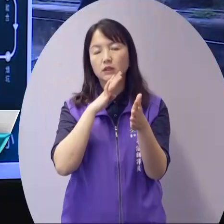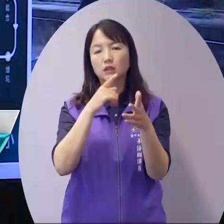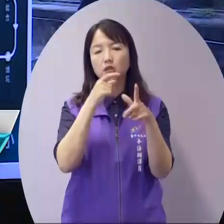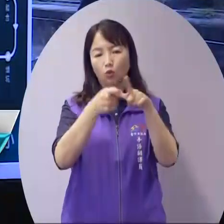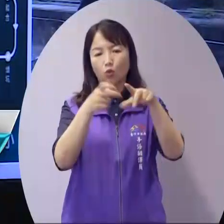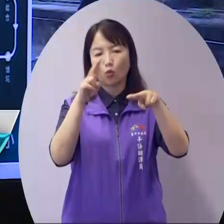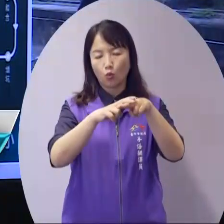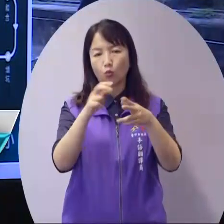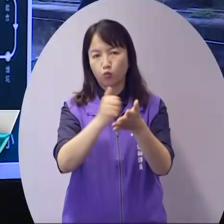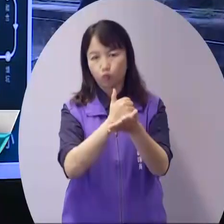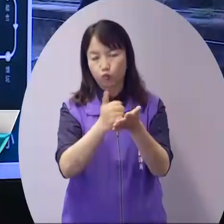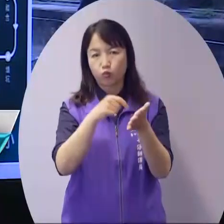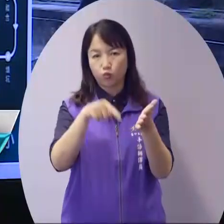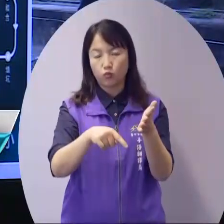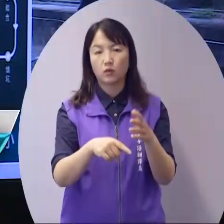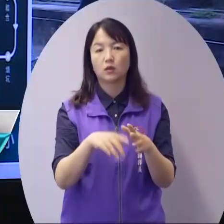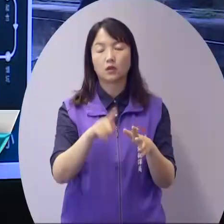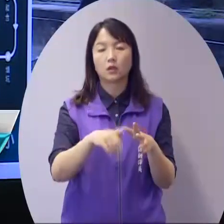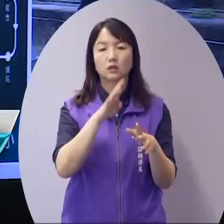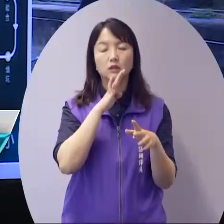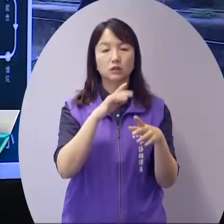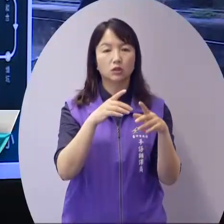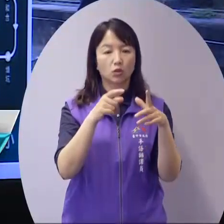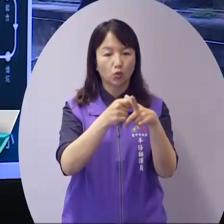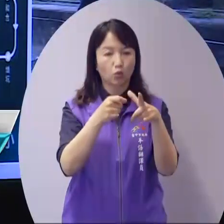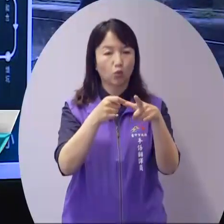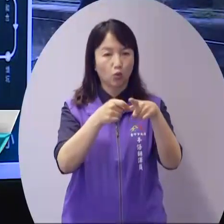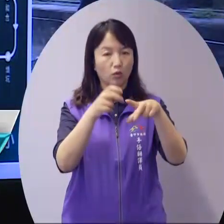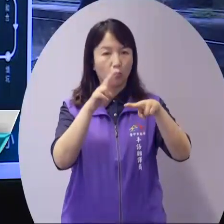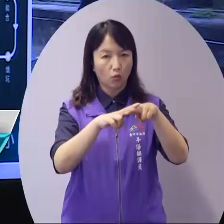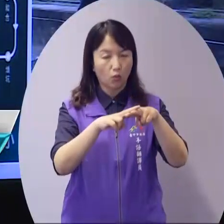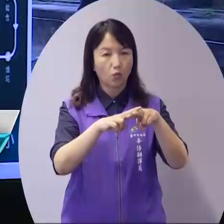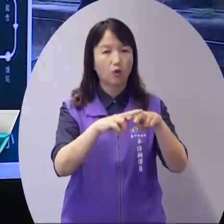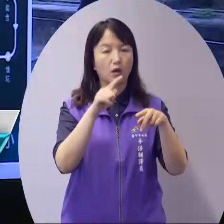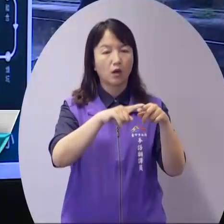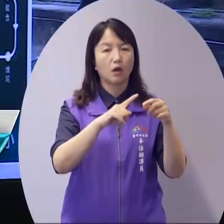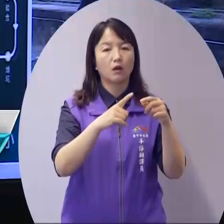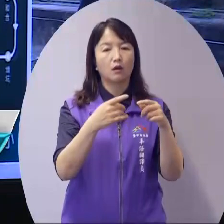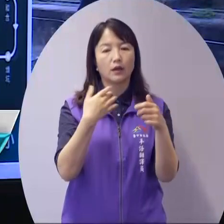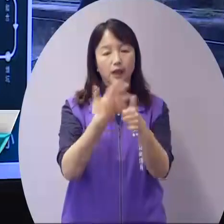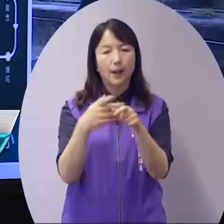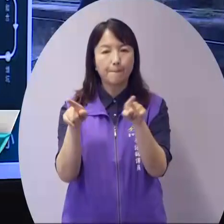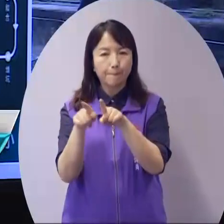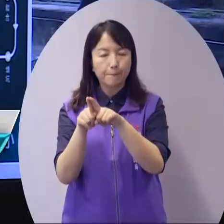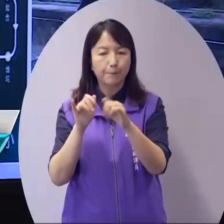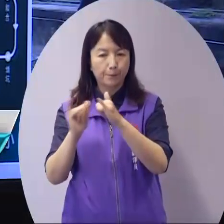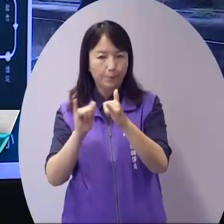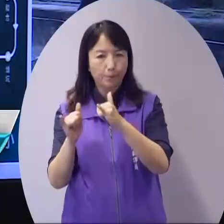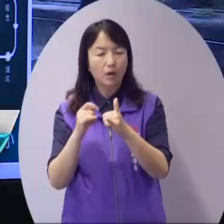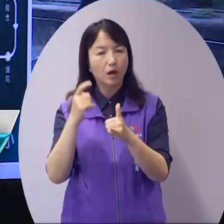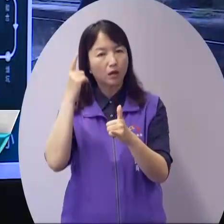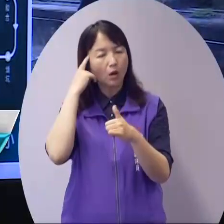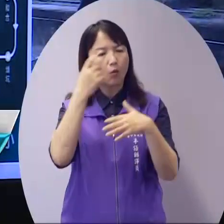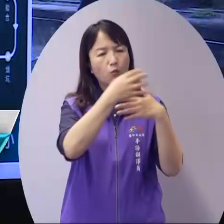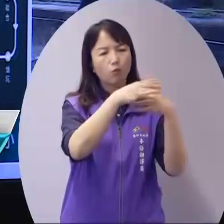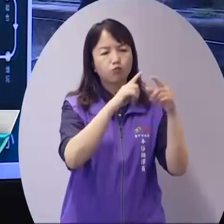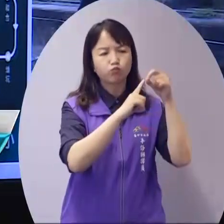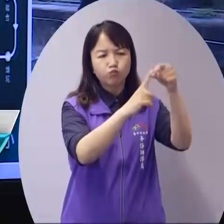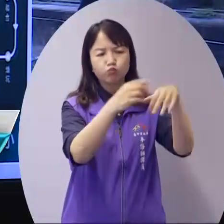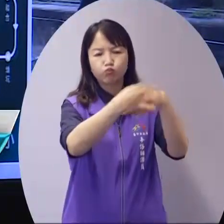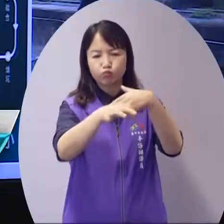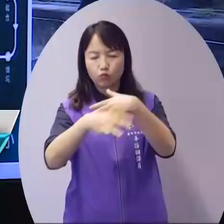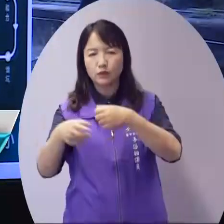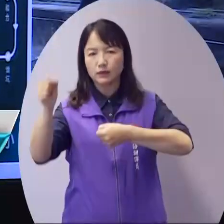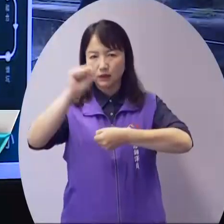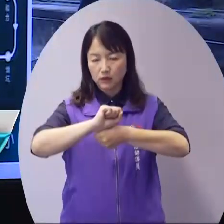环，所以基本上我们是让它的公共运输服务定班定线的服务能够满足之外，在特定的地区再